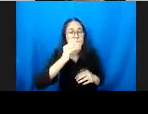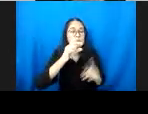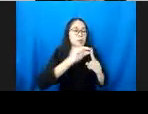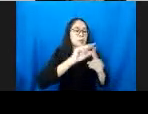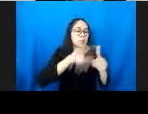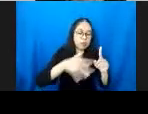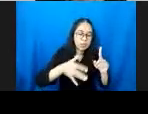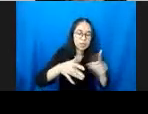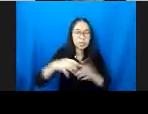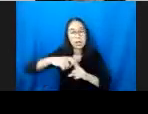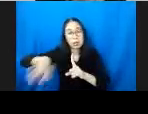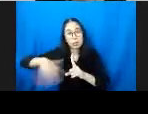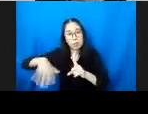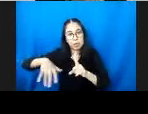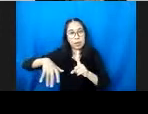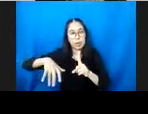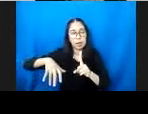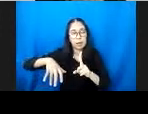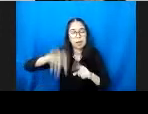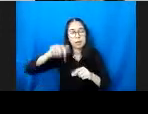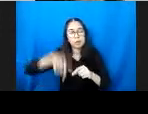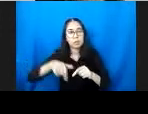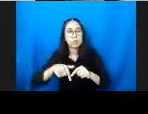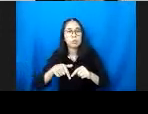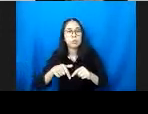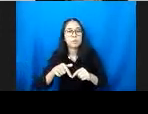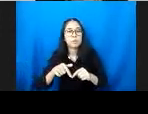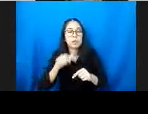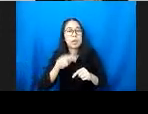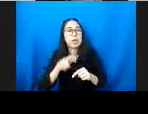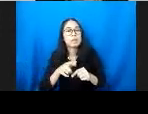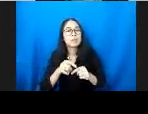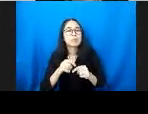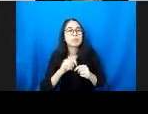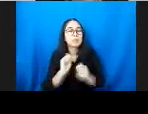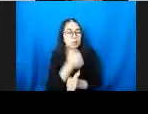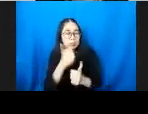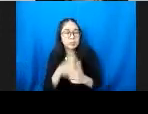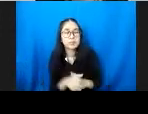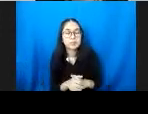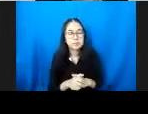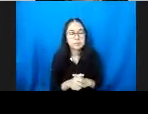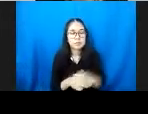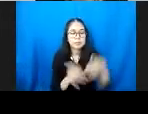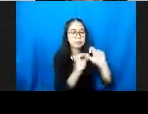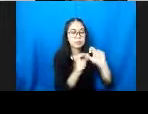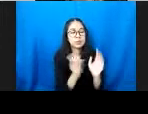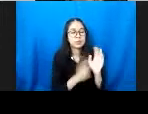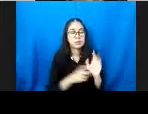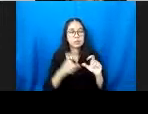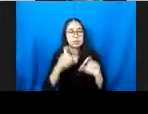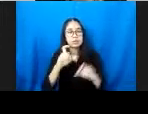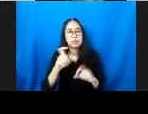kabupaten itu terlaksana dengan baik. Nah, Sanksi SE dari April sampai